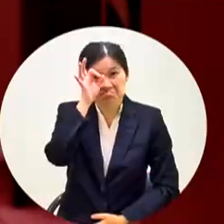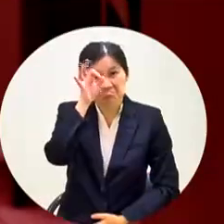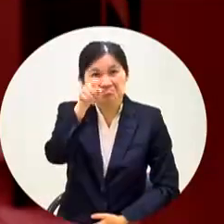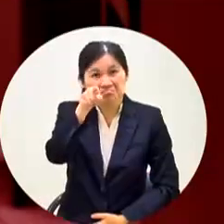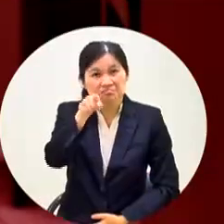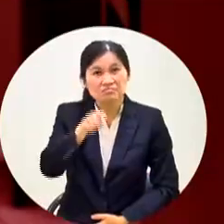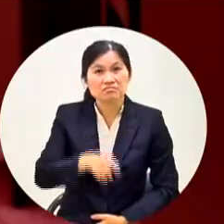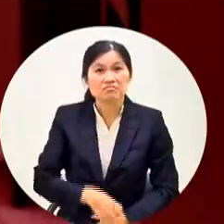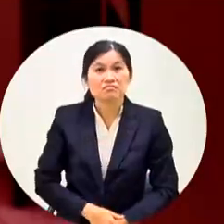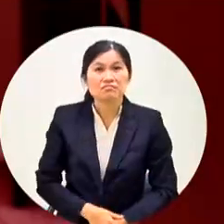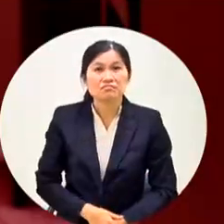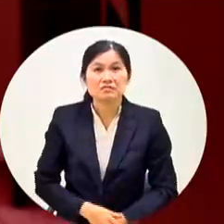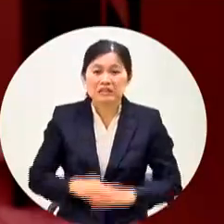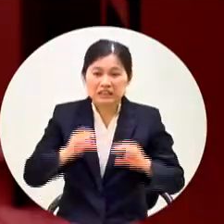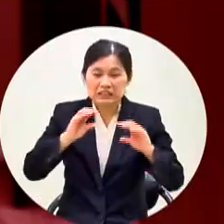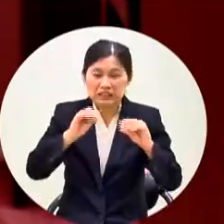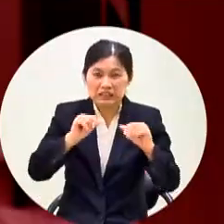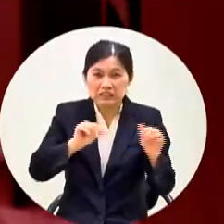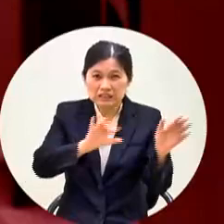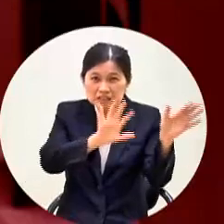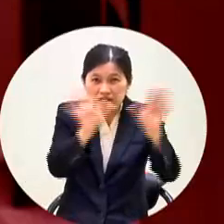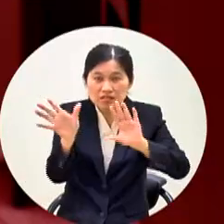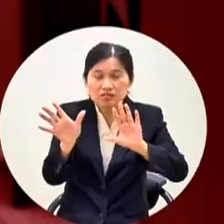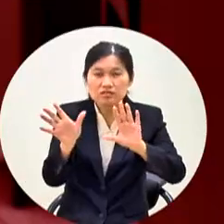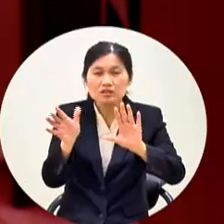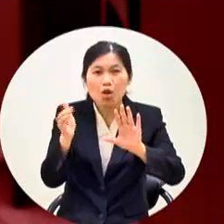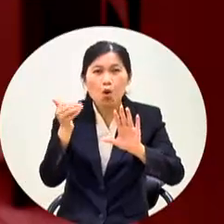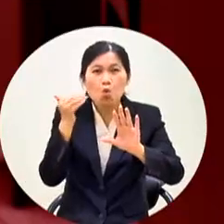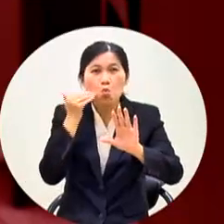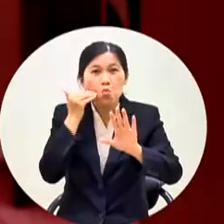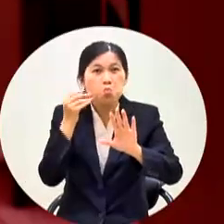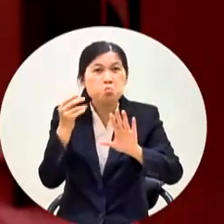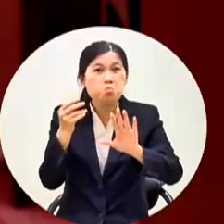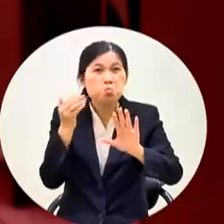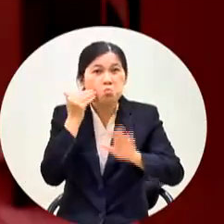物。假使说今天